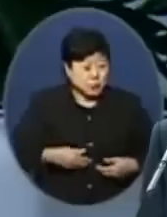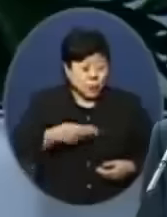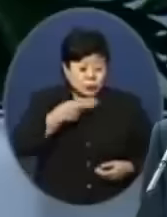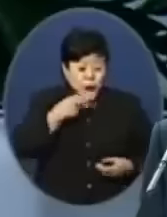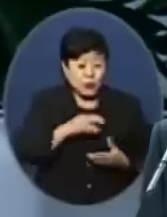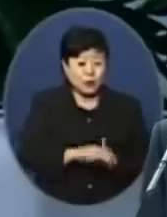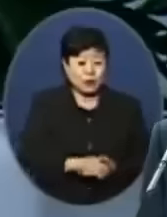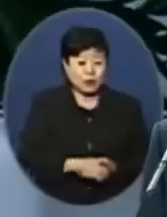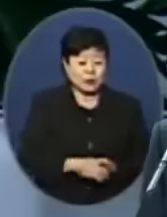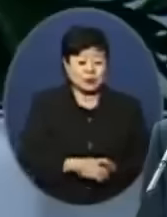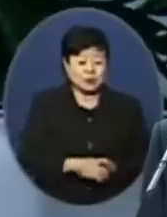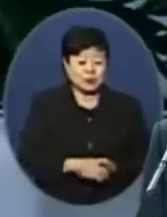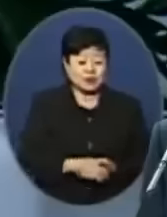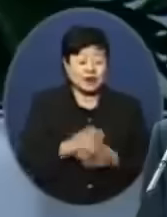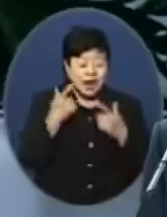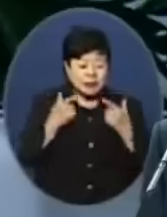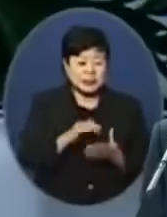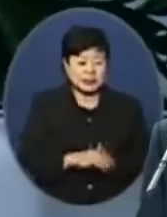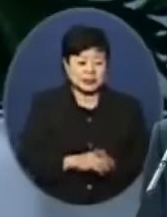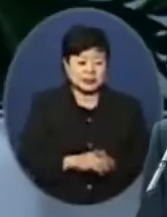것입니다. 언제나